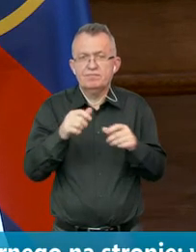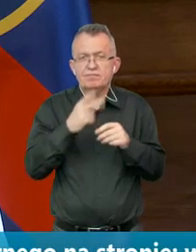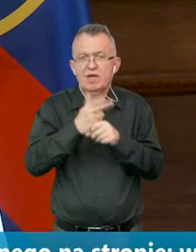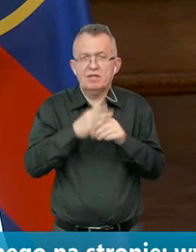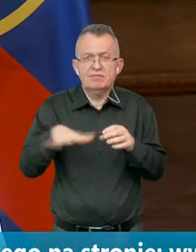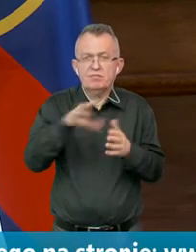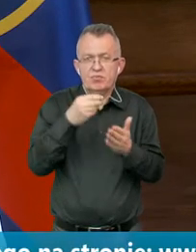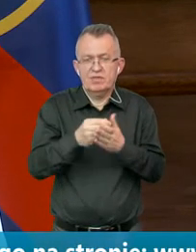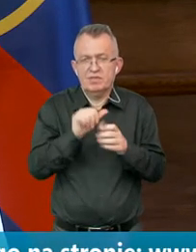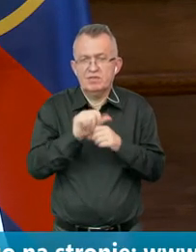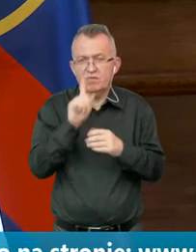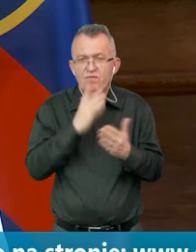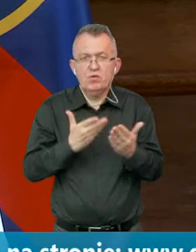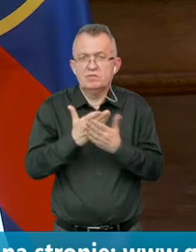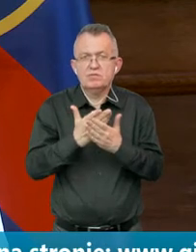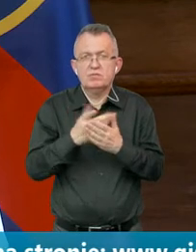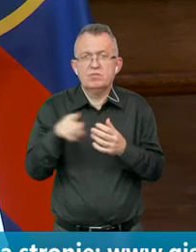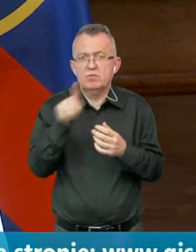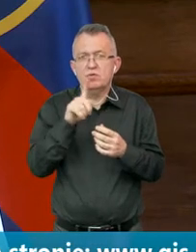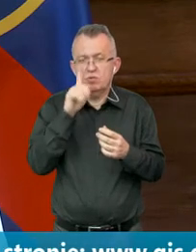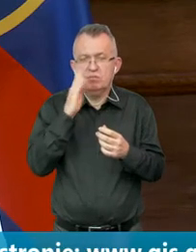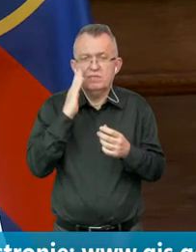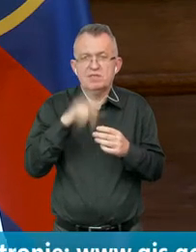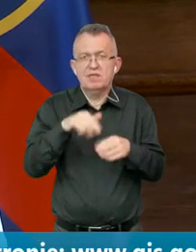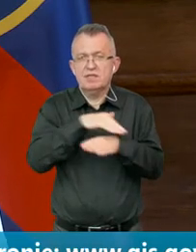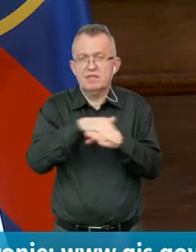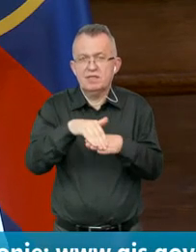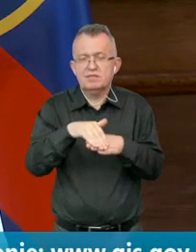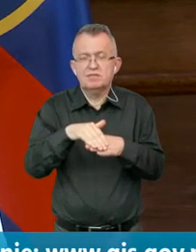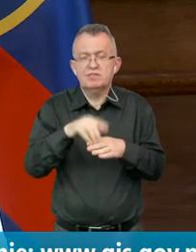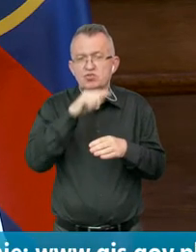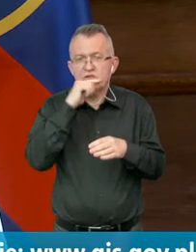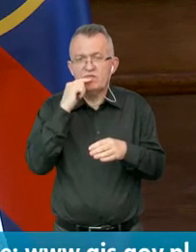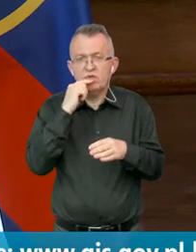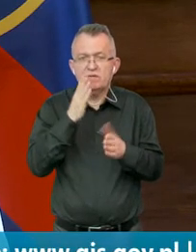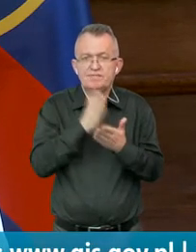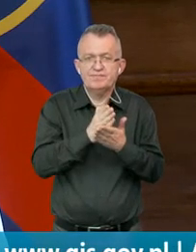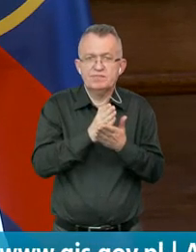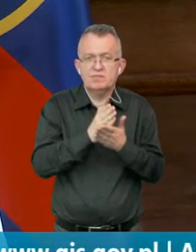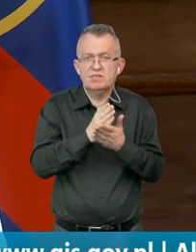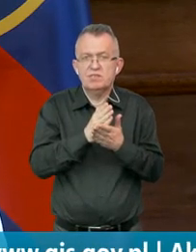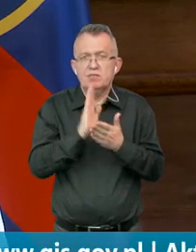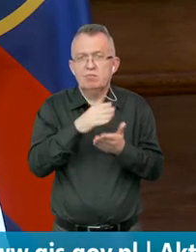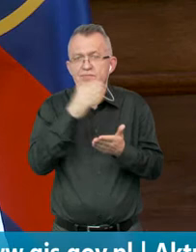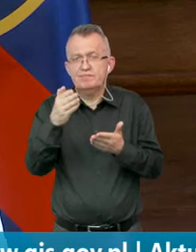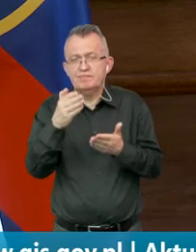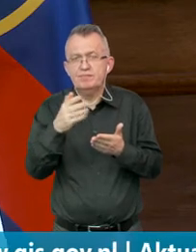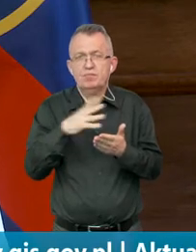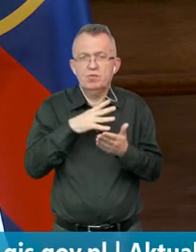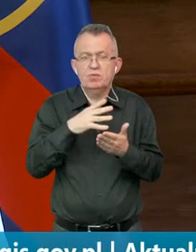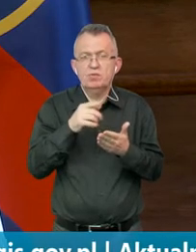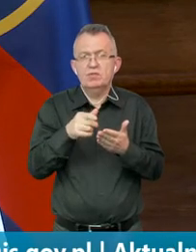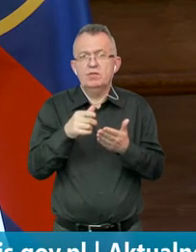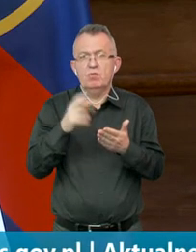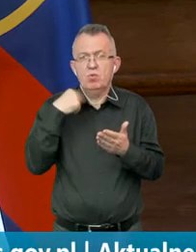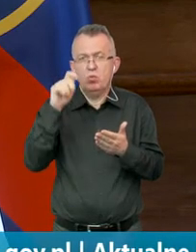części z wniosków mieszkańców, którzy będąc na granicy strefy czerwonej czy będąc poza strefą,